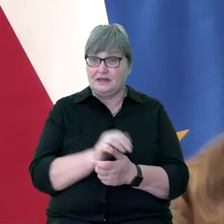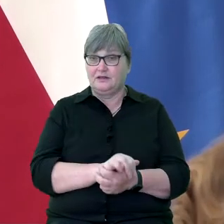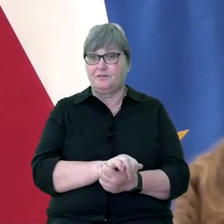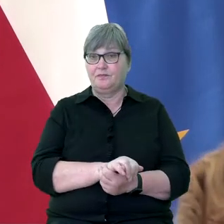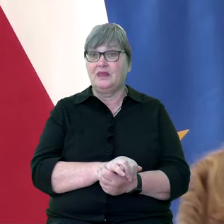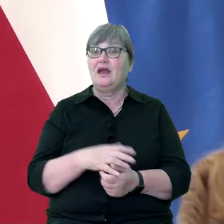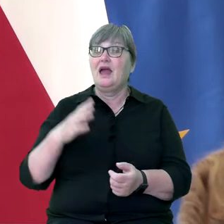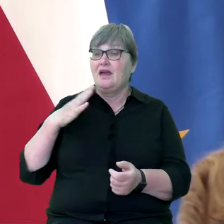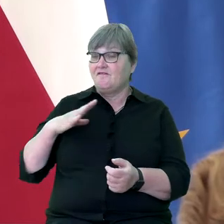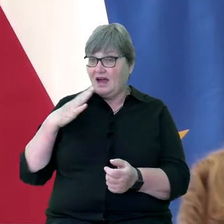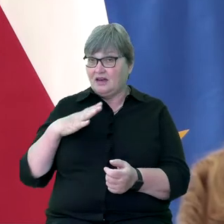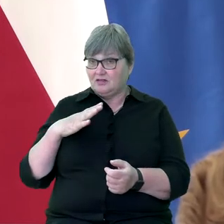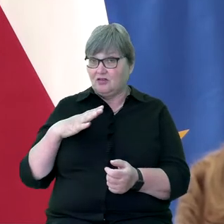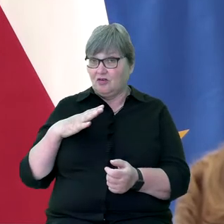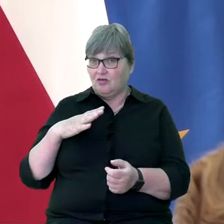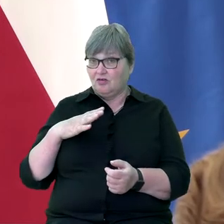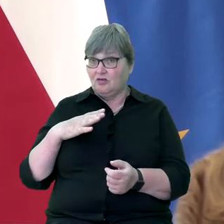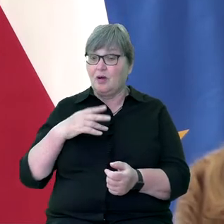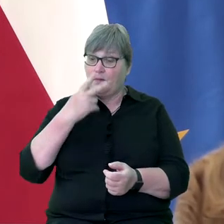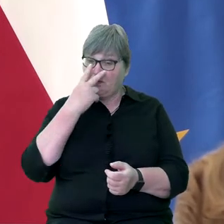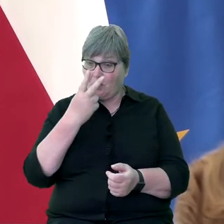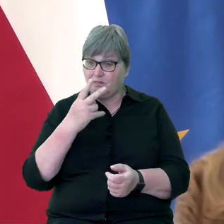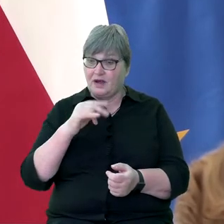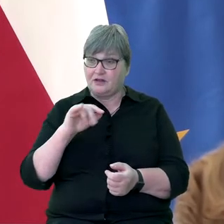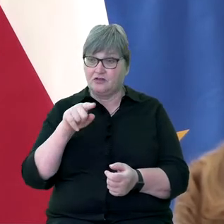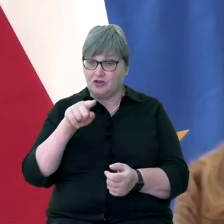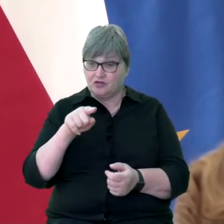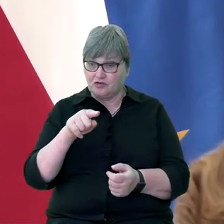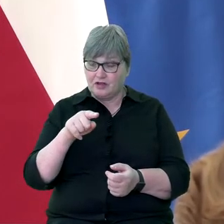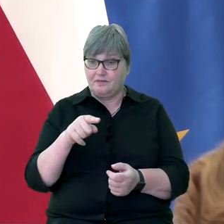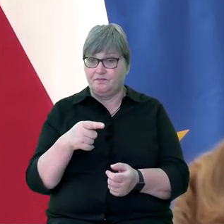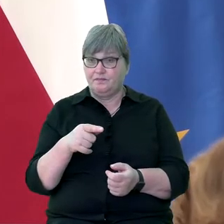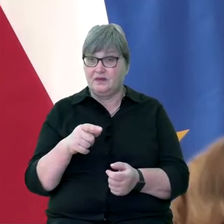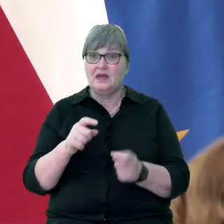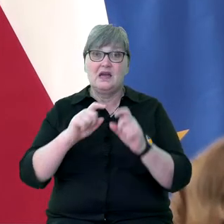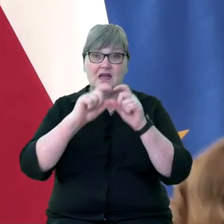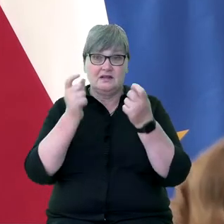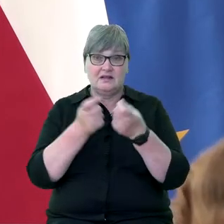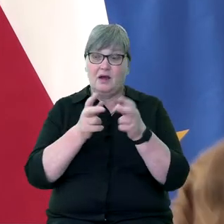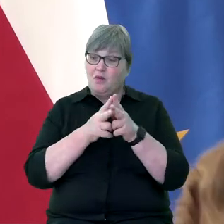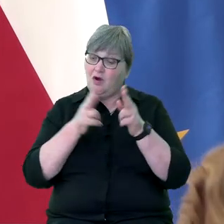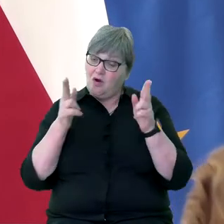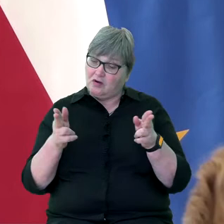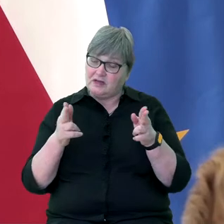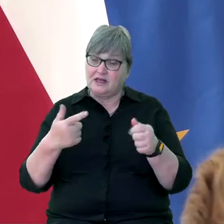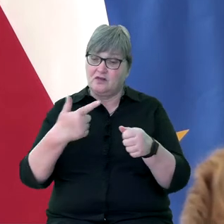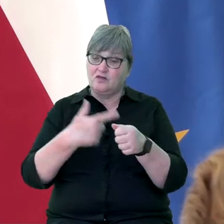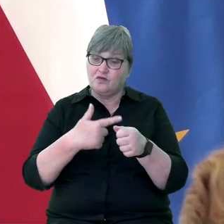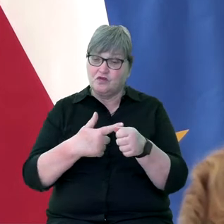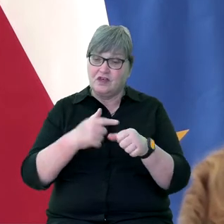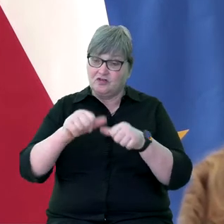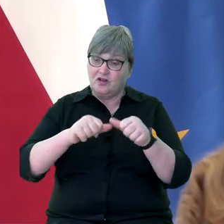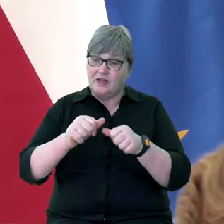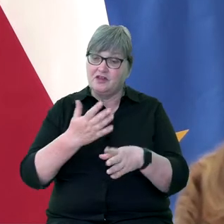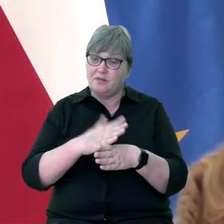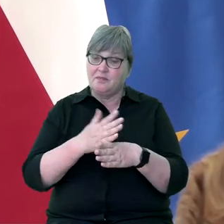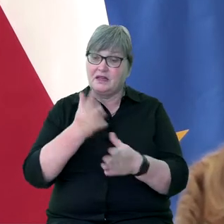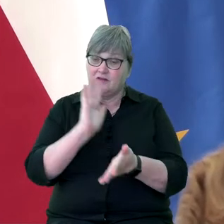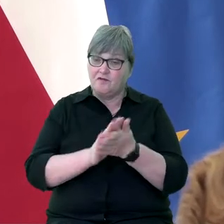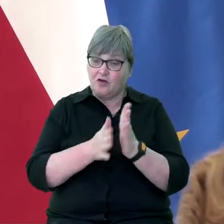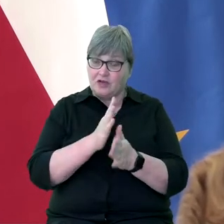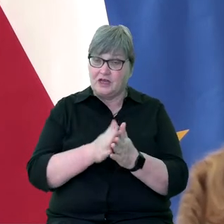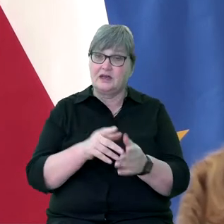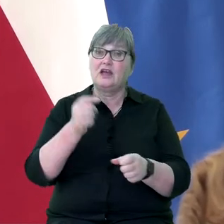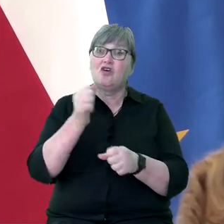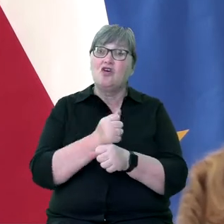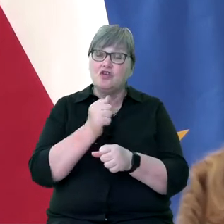Warto tylko popatrzeć na to, że przez w zasadzie cały okres dwudziestolecia międzywojennego działały